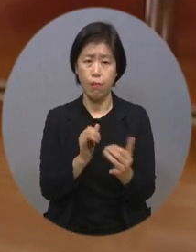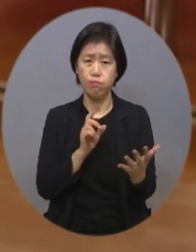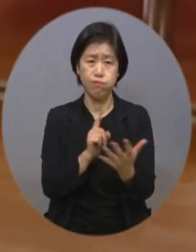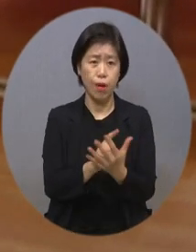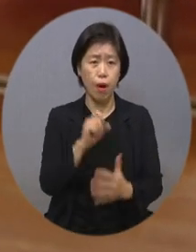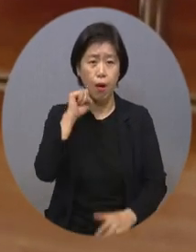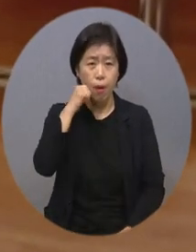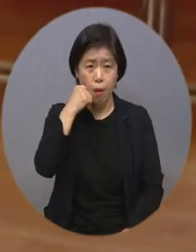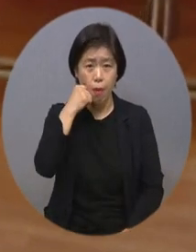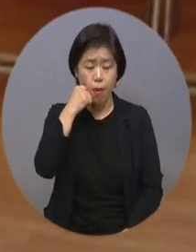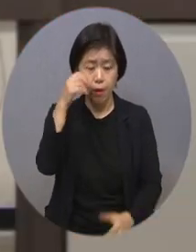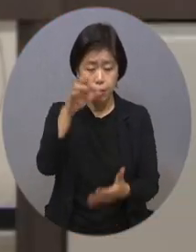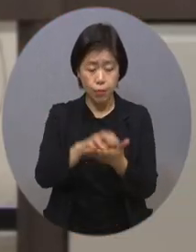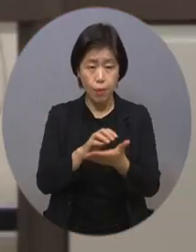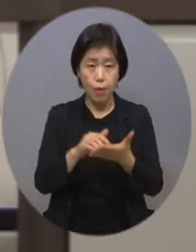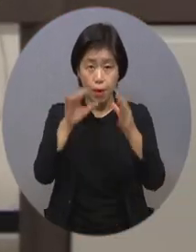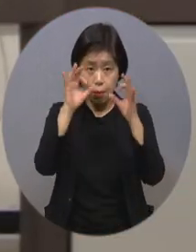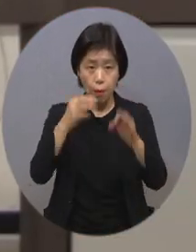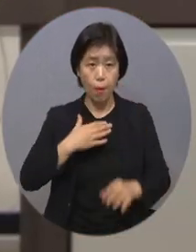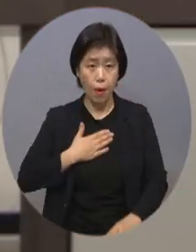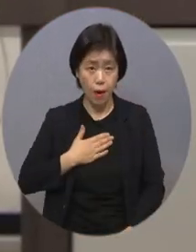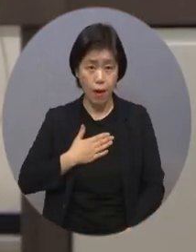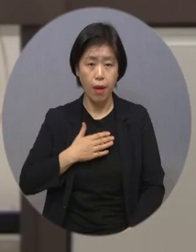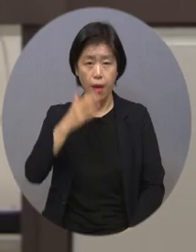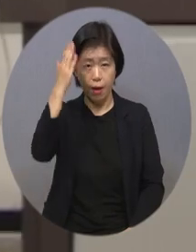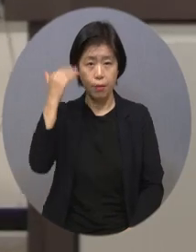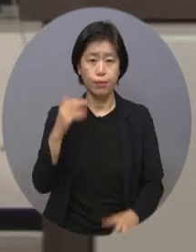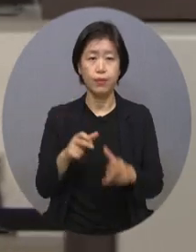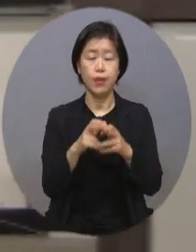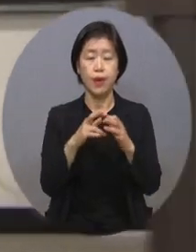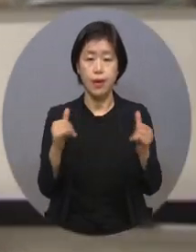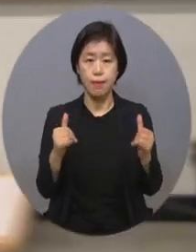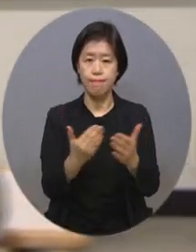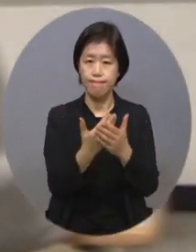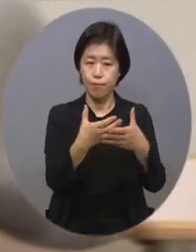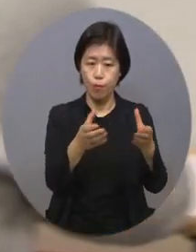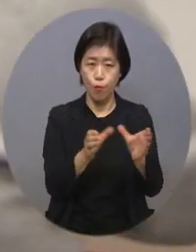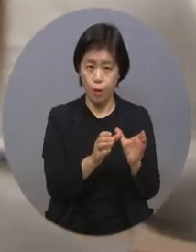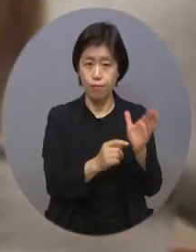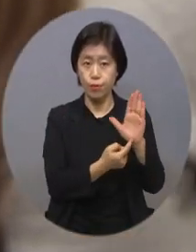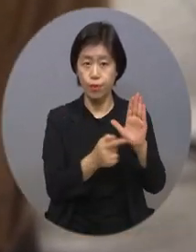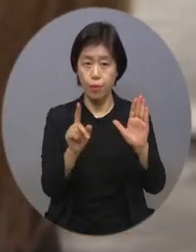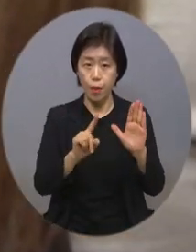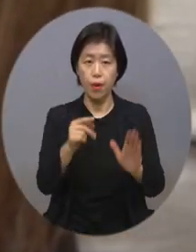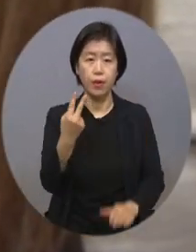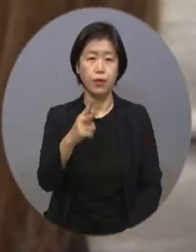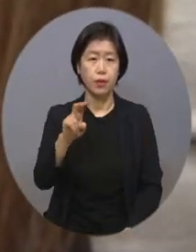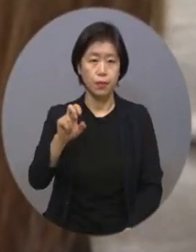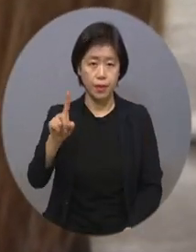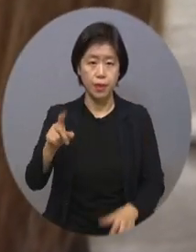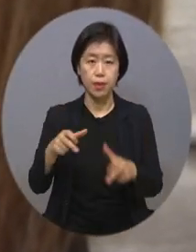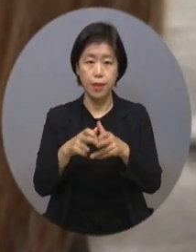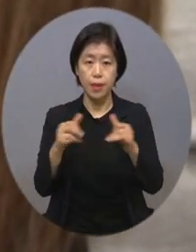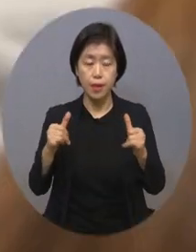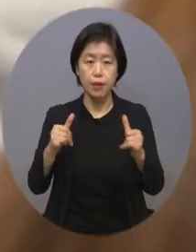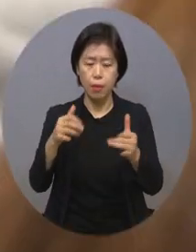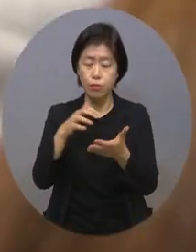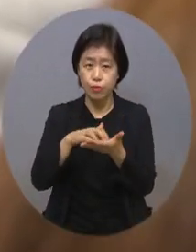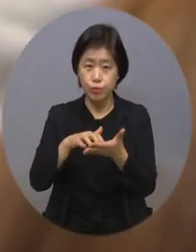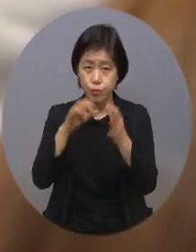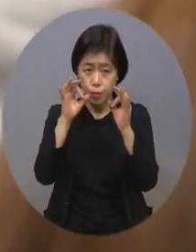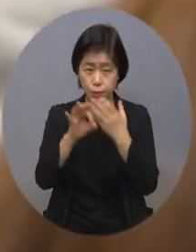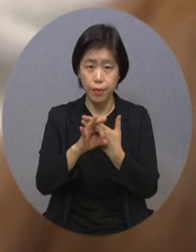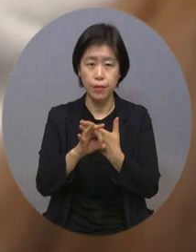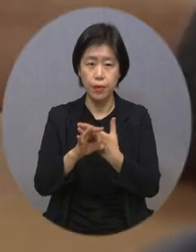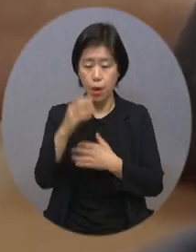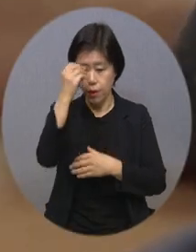통계에서도 드러납니다 한국장애인개발원 에서 발간한 2002 집에 장애 통계연보 에 따르면 고등학교 이상의